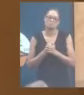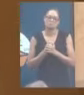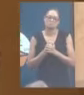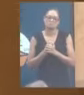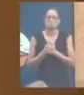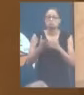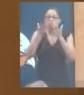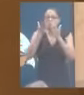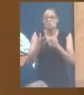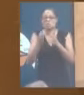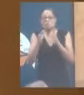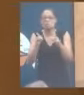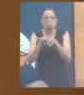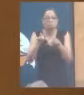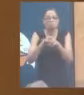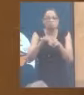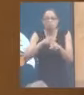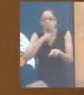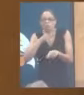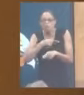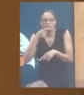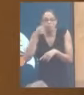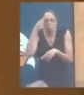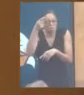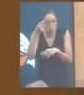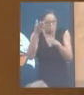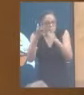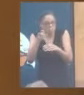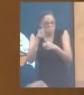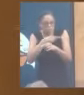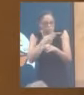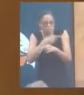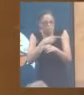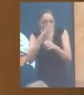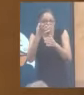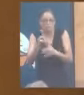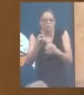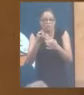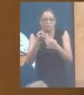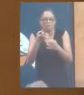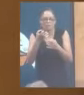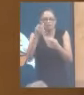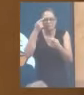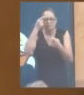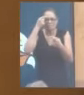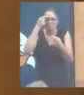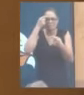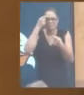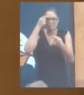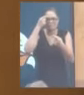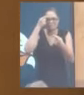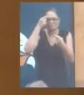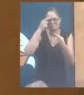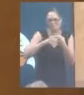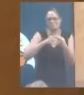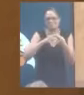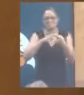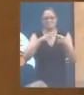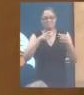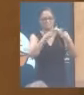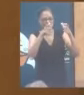médecin, docteur imaginaire, quoi, bon, et vous avez ramené le débat des institutions extérieures qui ont un conseil